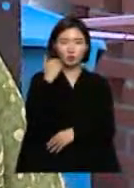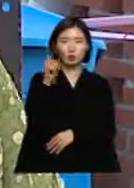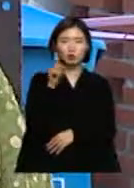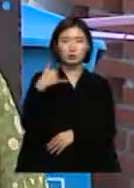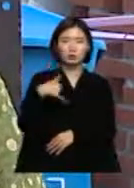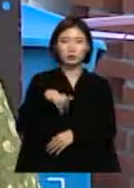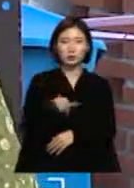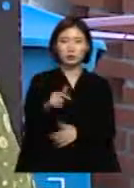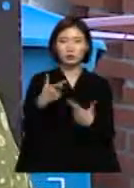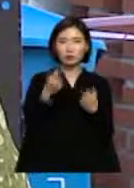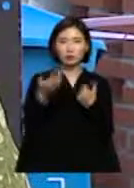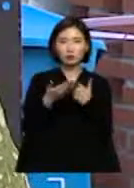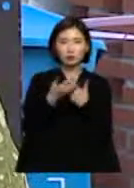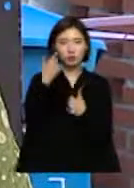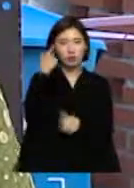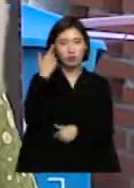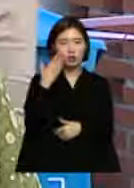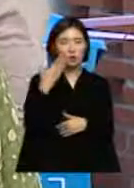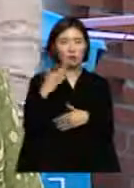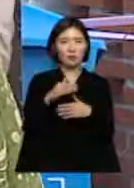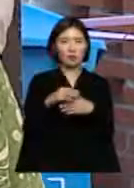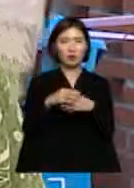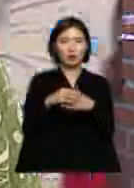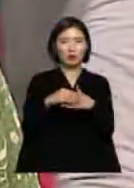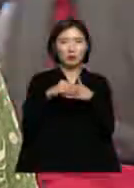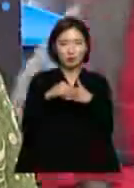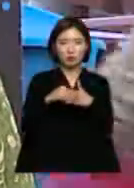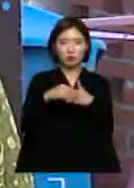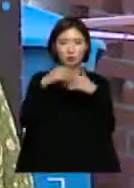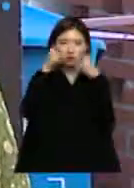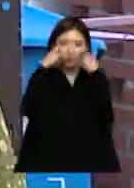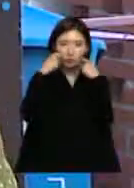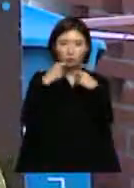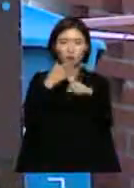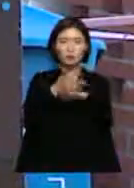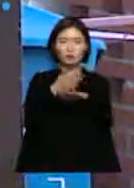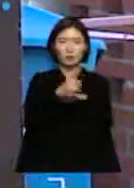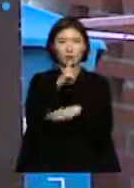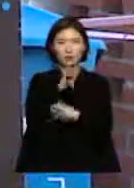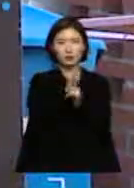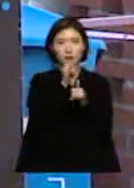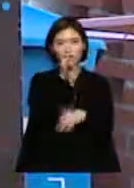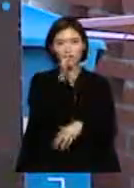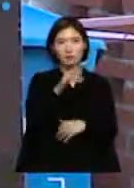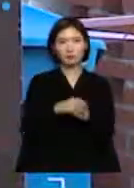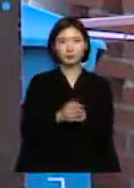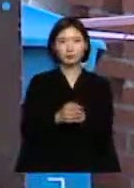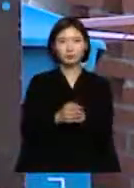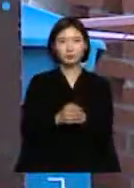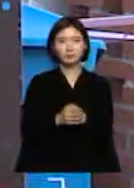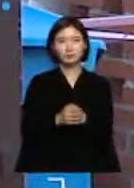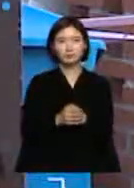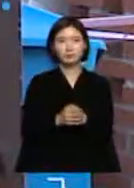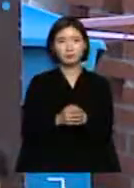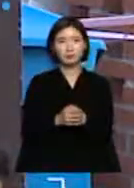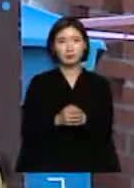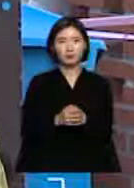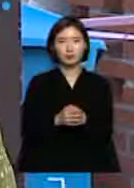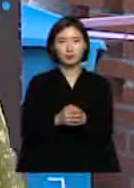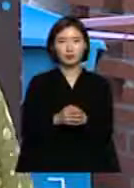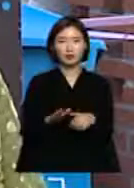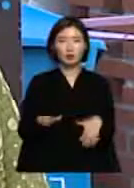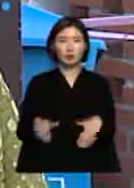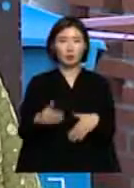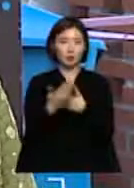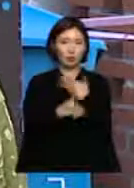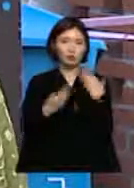하겠느냐고 그러면서 손붙잡고 너무너무 고마워하시고 어느 분은 이제 눈물 흘리시는 분들도 계셔요. 간혹 가다가 그럴 때 이제 아